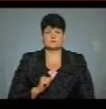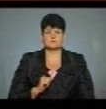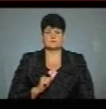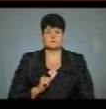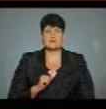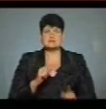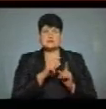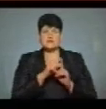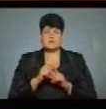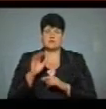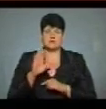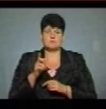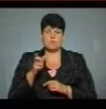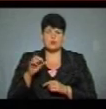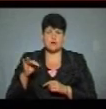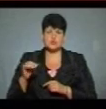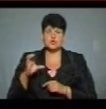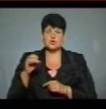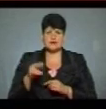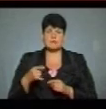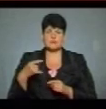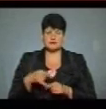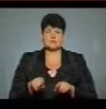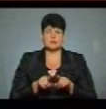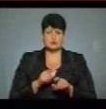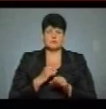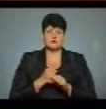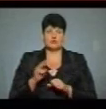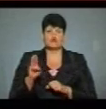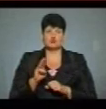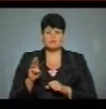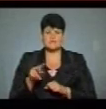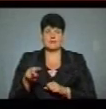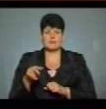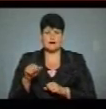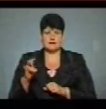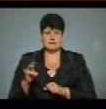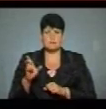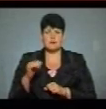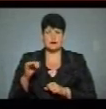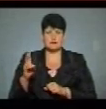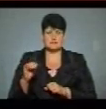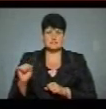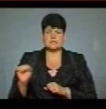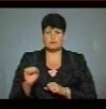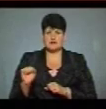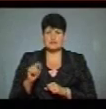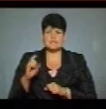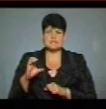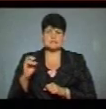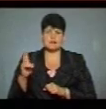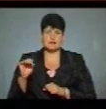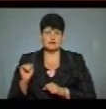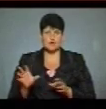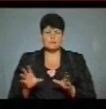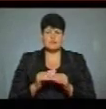За словами Вадима Боярського, соціальне таксі також працює у Шумській, Лановецькій, Байковецькій, Теребовлянській і Скалецькій